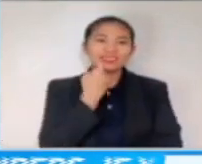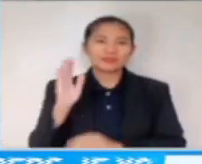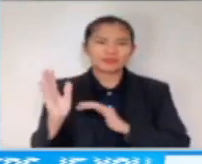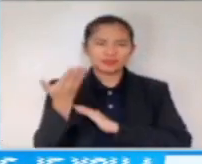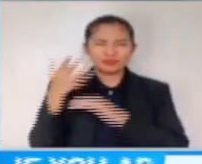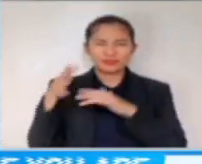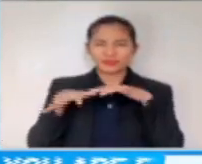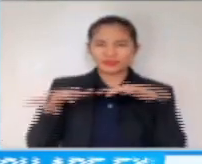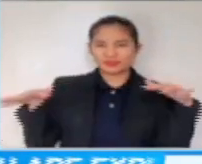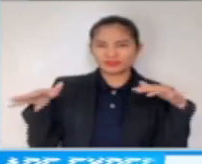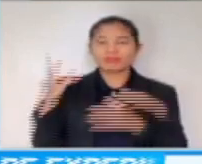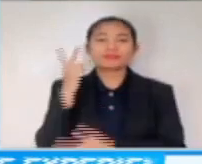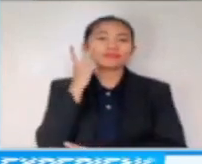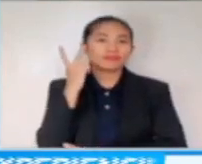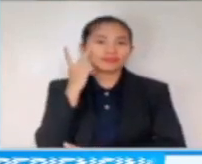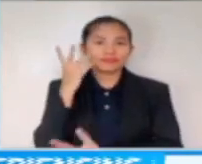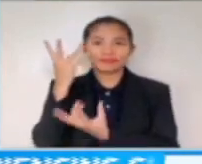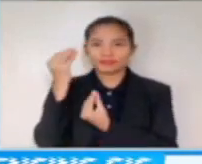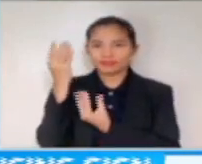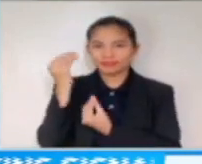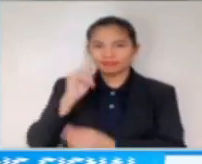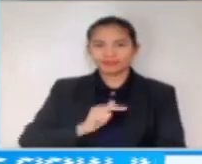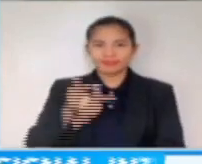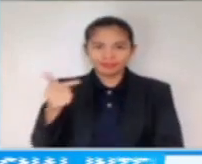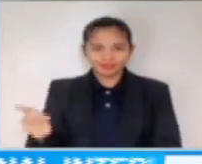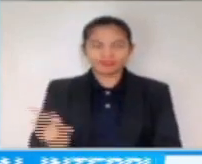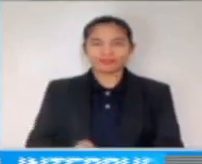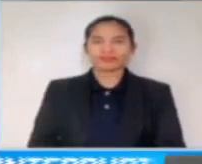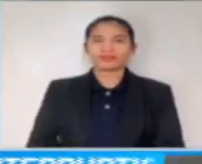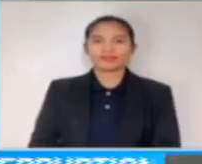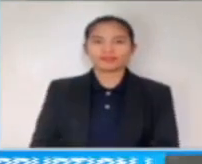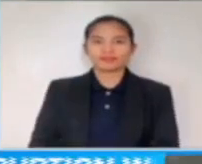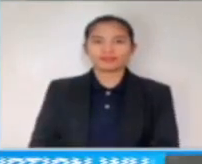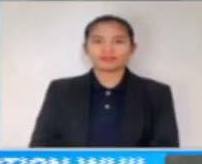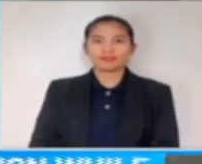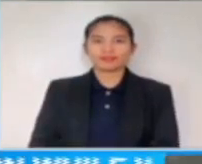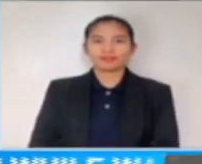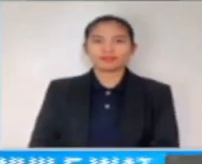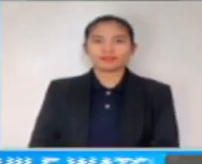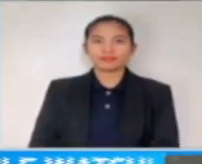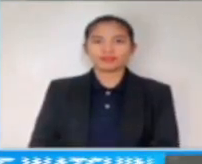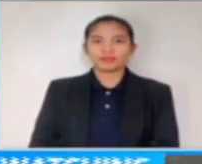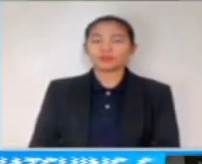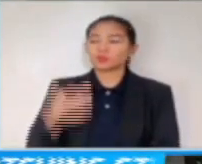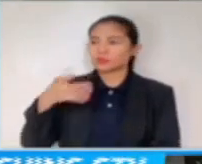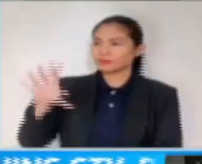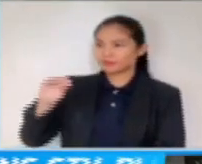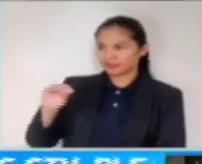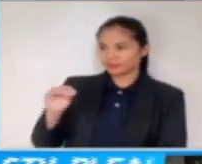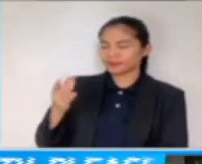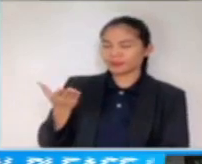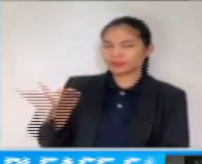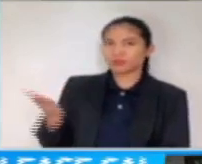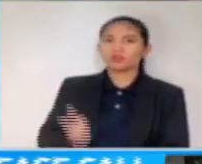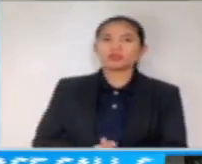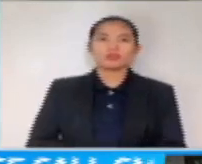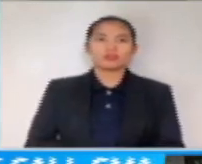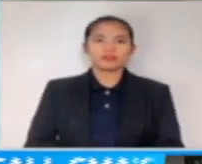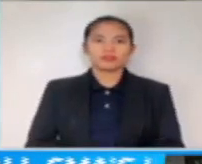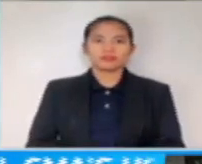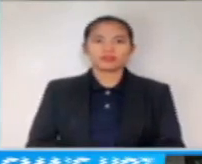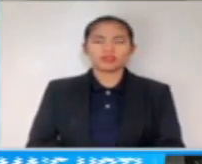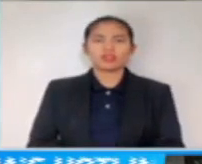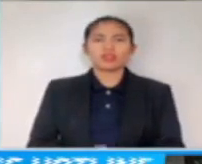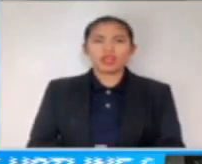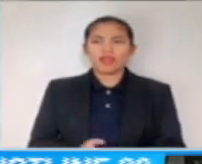spot si Emil Sumangil. Emil? Magandang tanghali, Rafi. Mag-aanim na oras na